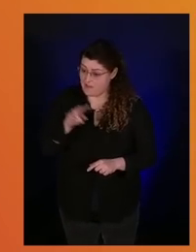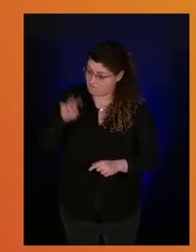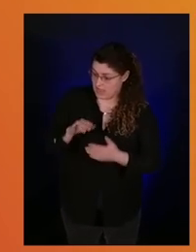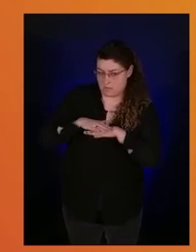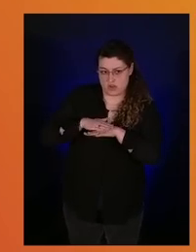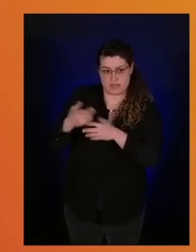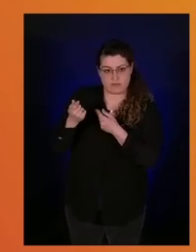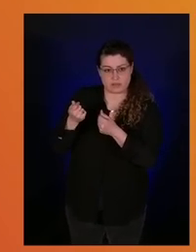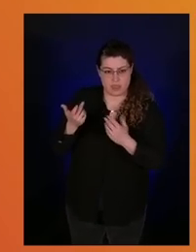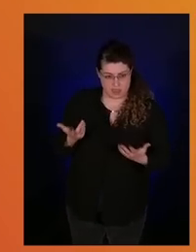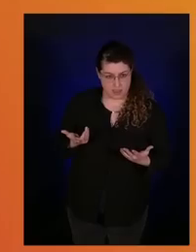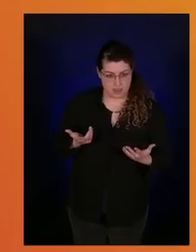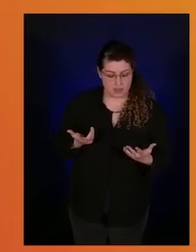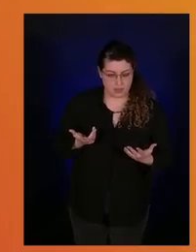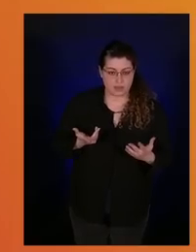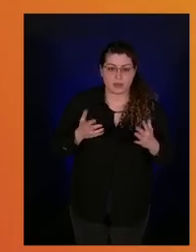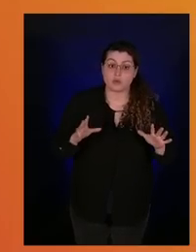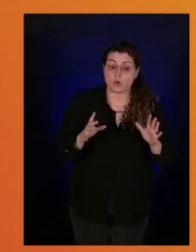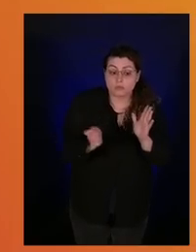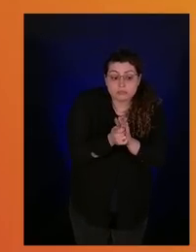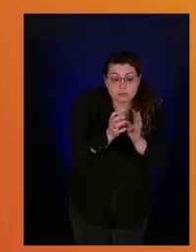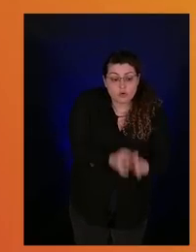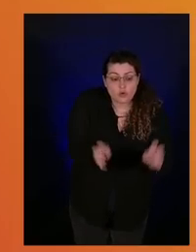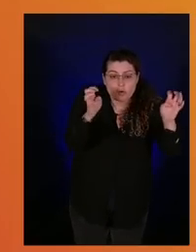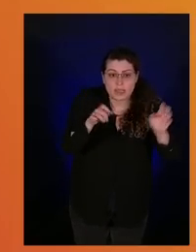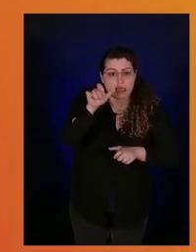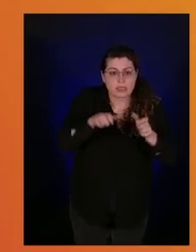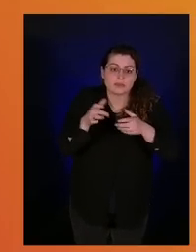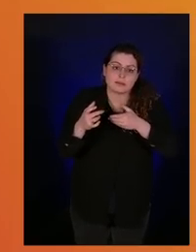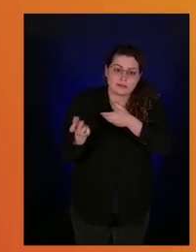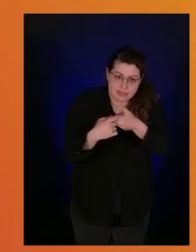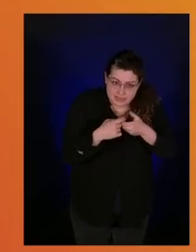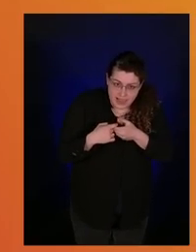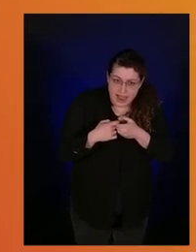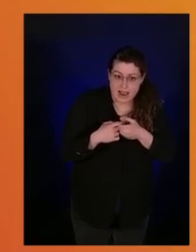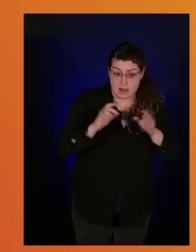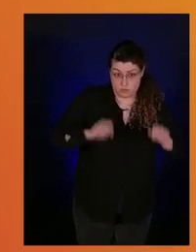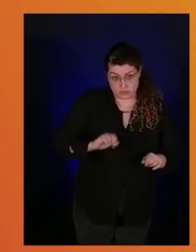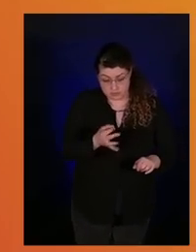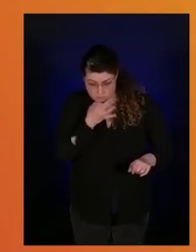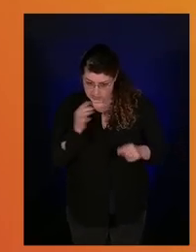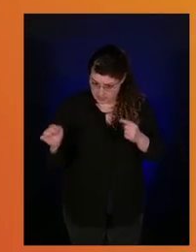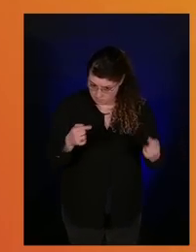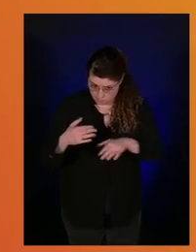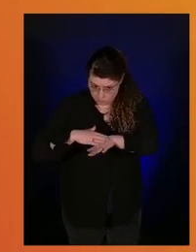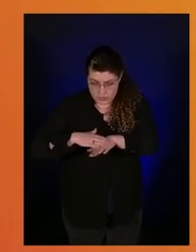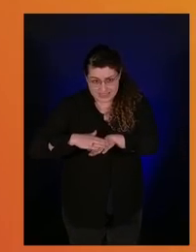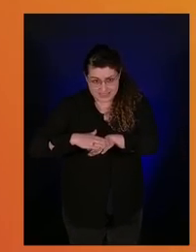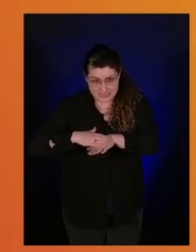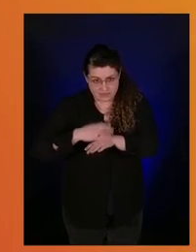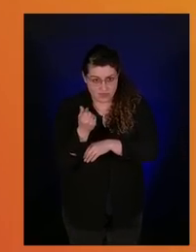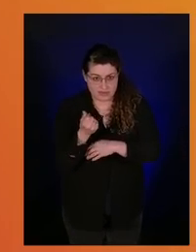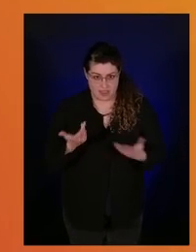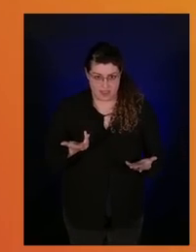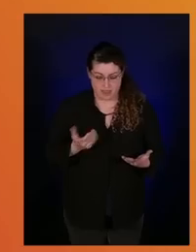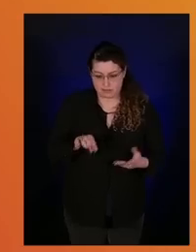financière. Le temps du congrès des syndicats devrait être aussi celui du débat politique sur les questions financières. Ce temps